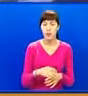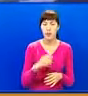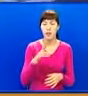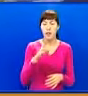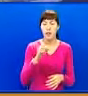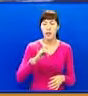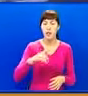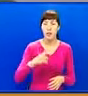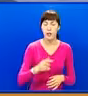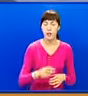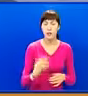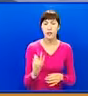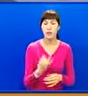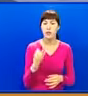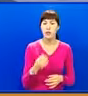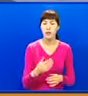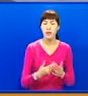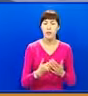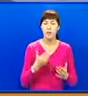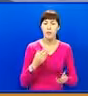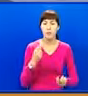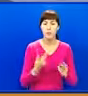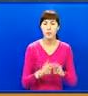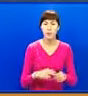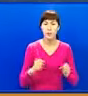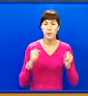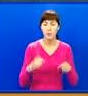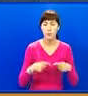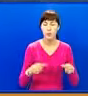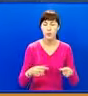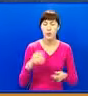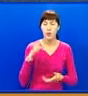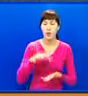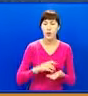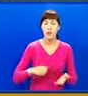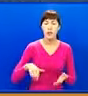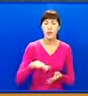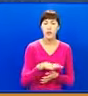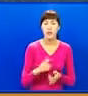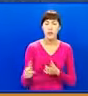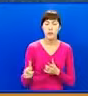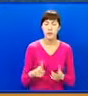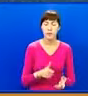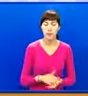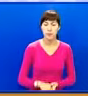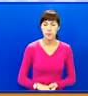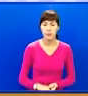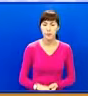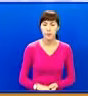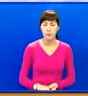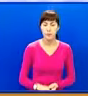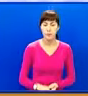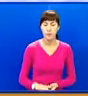тебу спортының тарихы өте терең. Кезінде ата-бабамыз ойнаған бұл спорт түрі негізінен Орта Азиядан шыққан. Бүгін міне